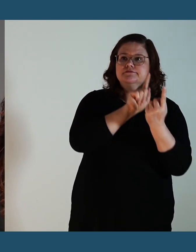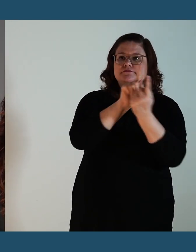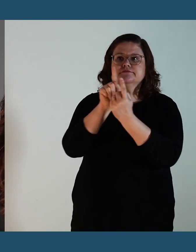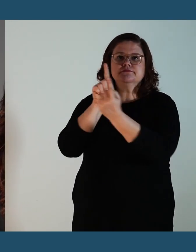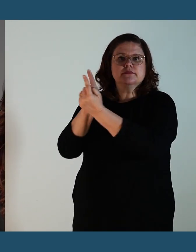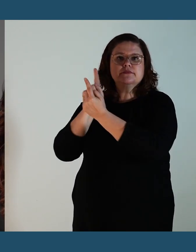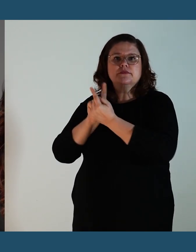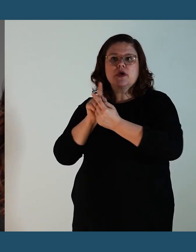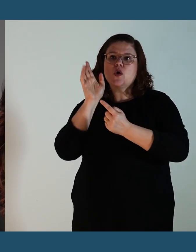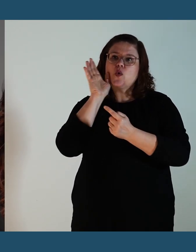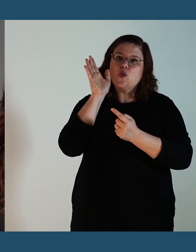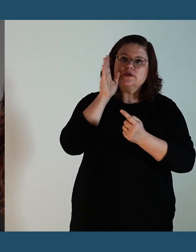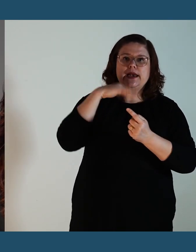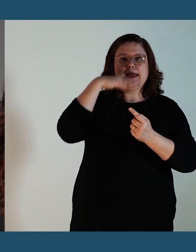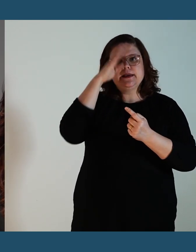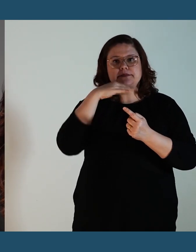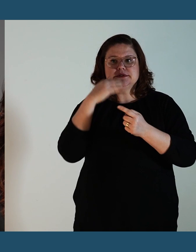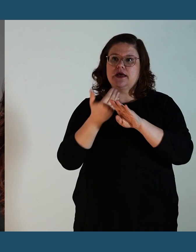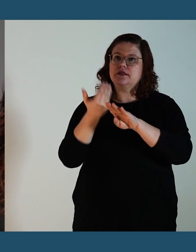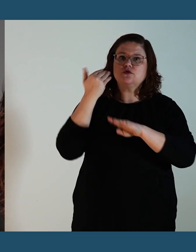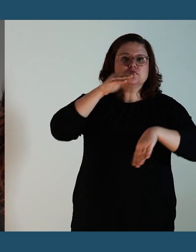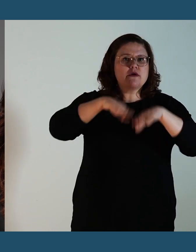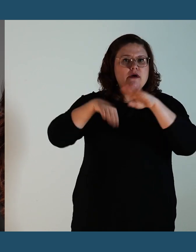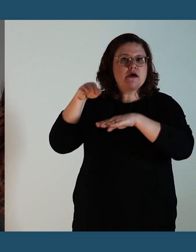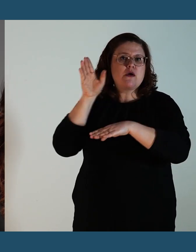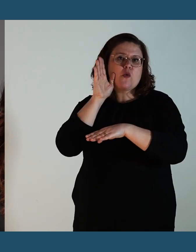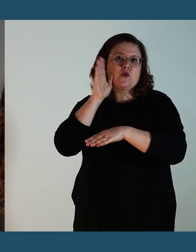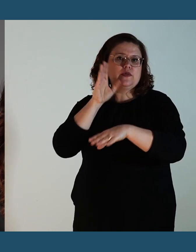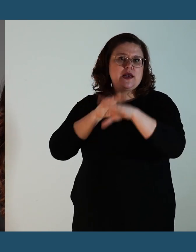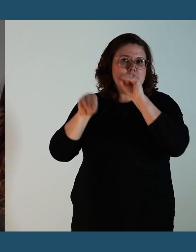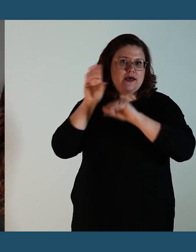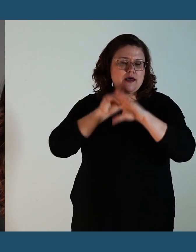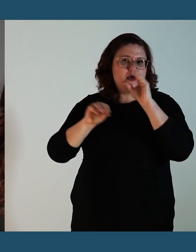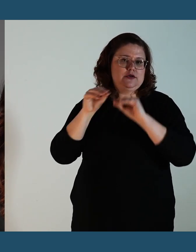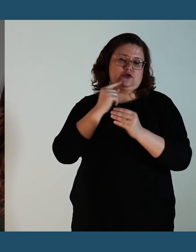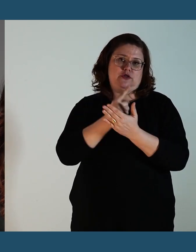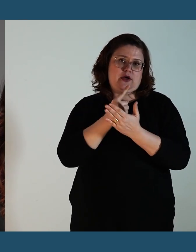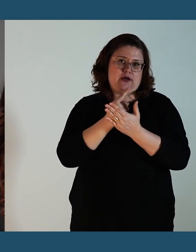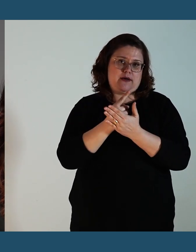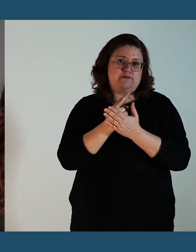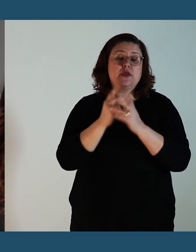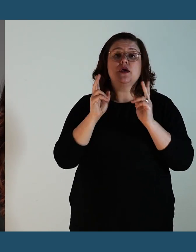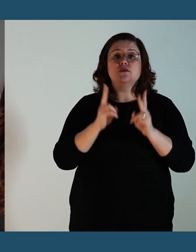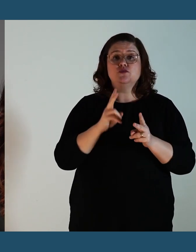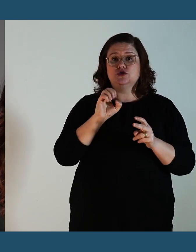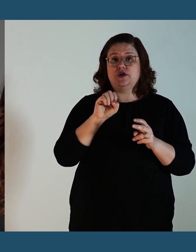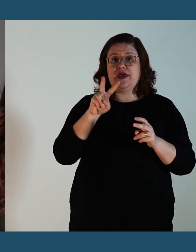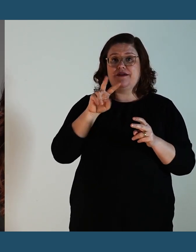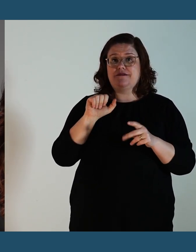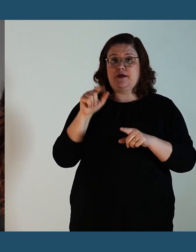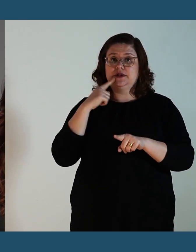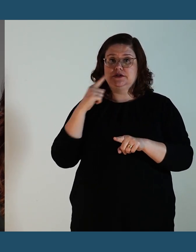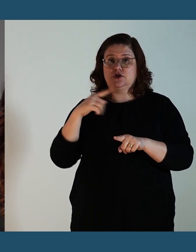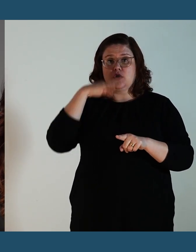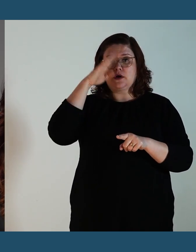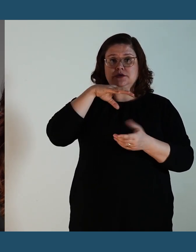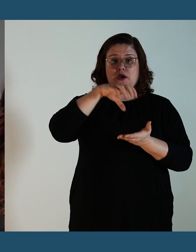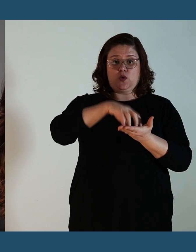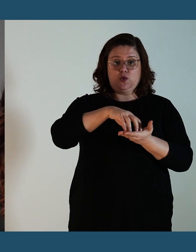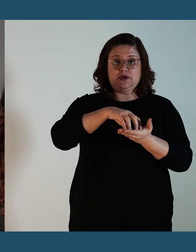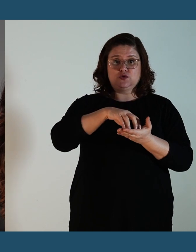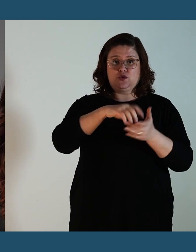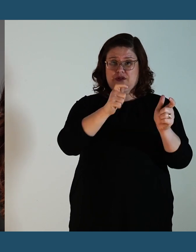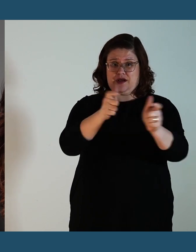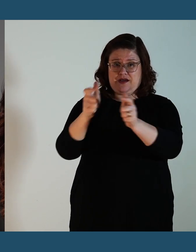kuulet niin kuin eri taustaisia ihmisiä. Se on tosi tärkeää. Mä ajattelen myös Eevan tavoin, että kansalaisyhteiskunnan tukeminen on